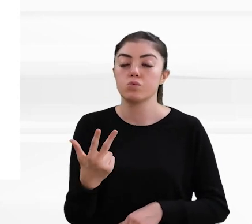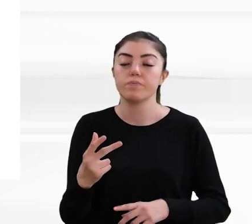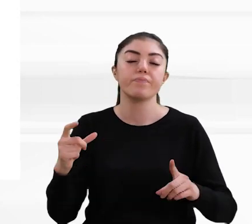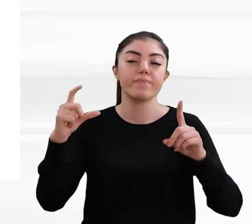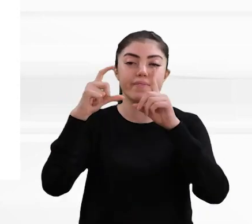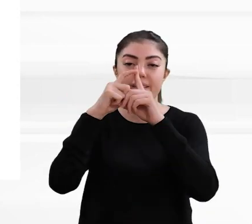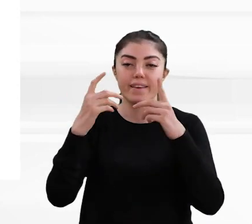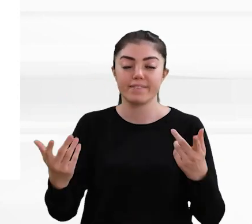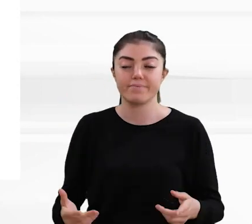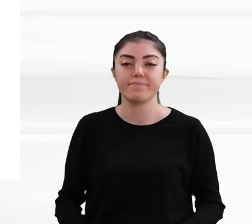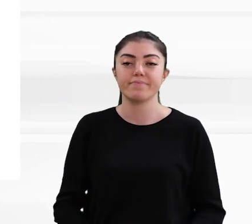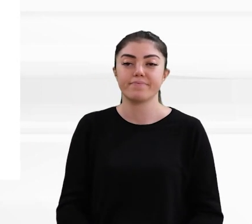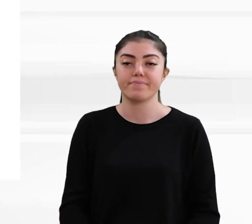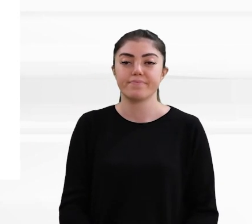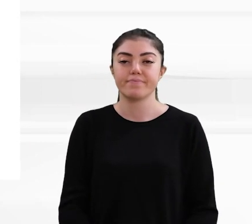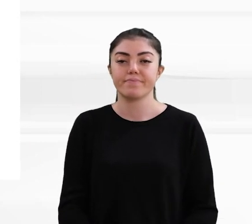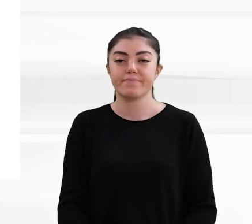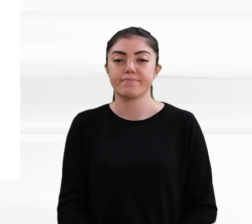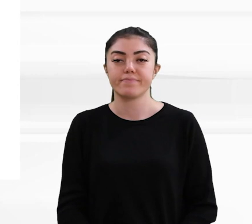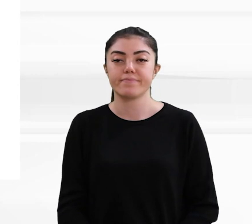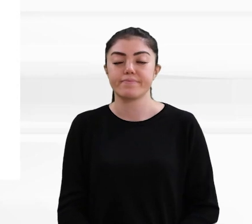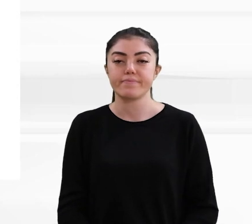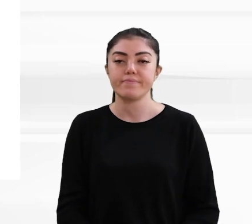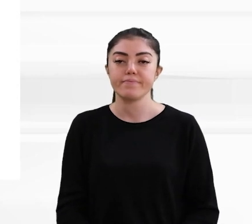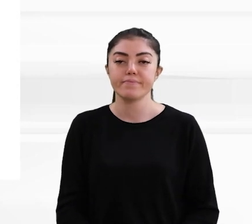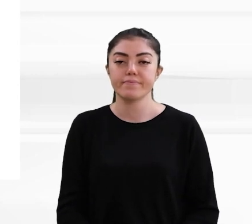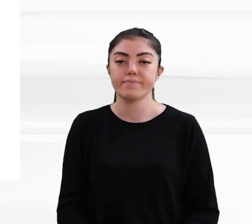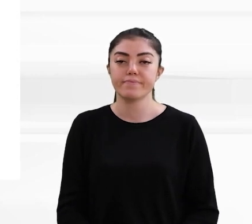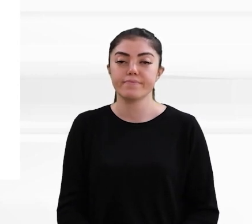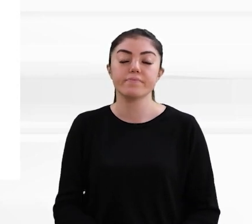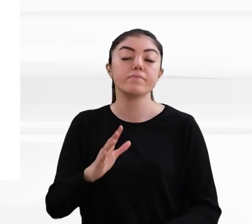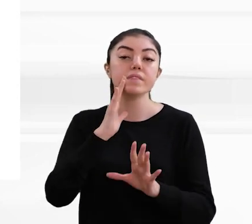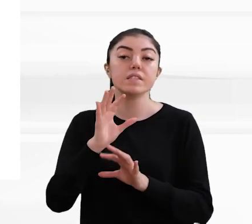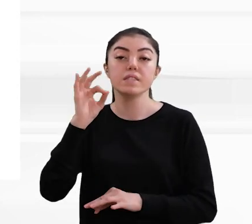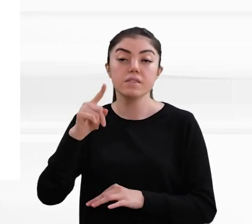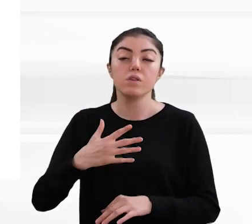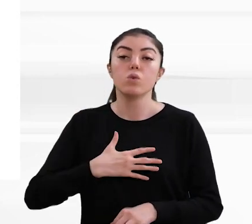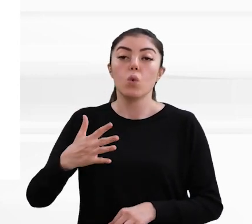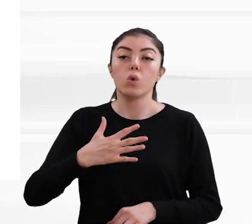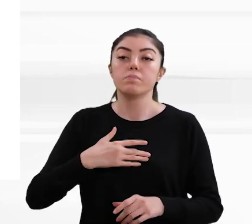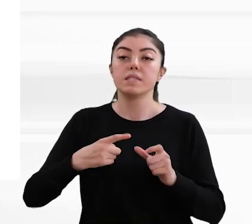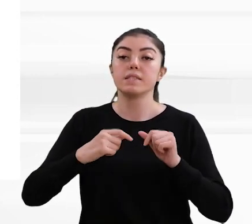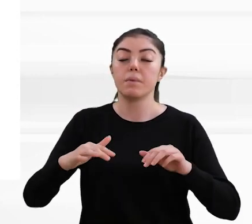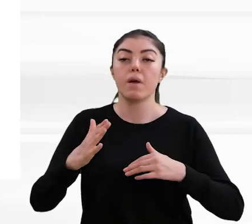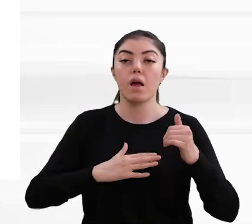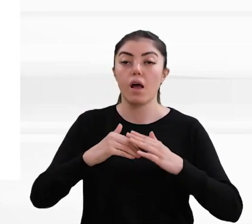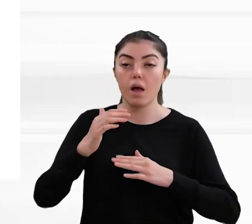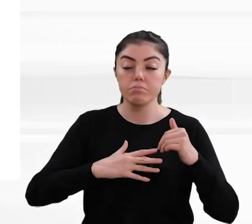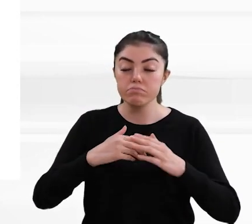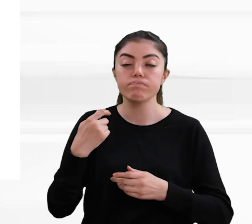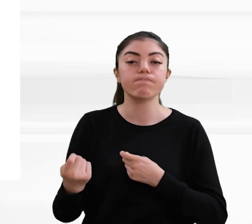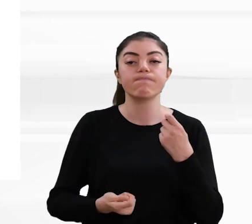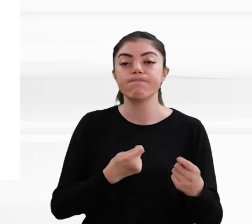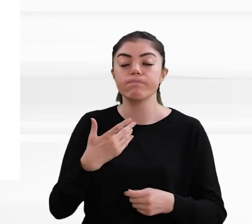3D seçeneği oldu 31. soru insan Solunum sisteminin yapısını ve